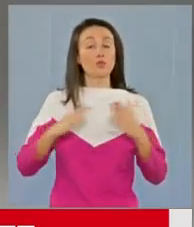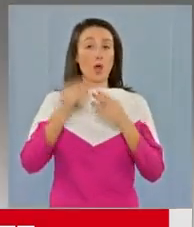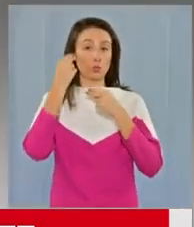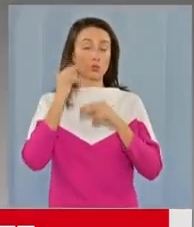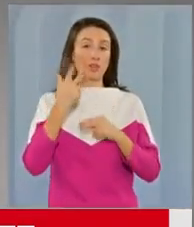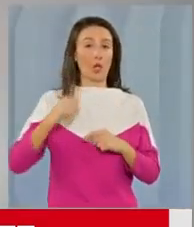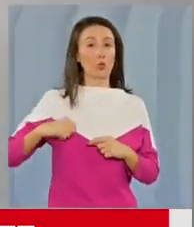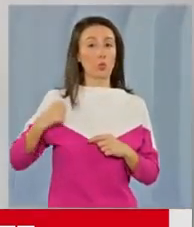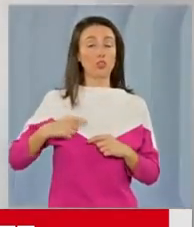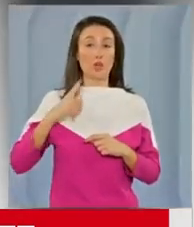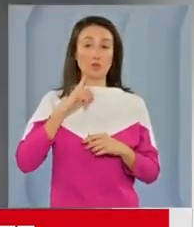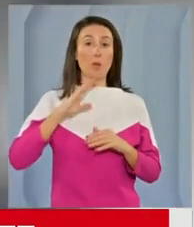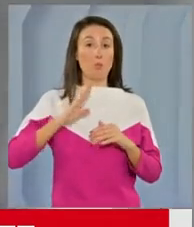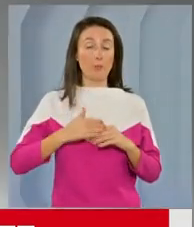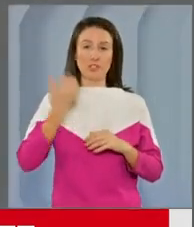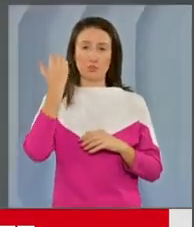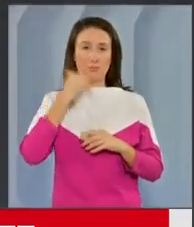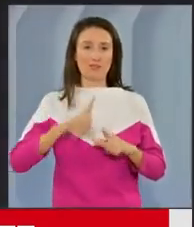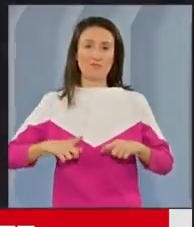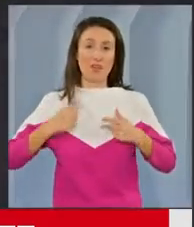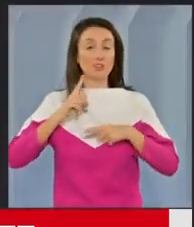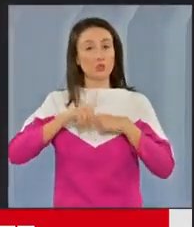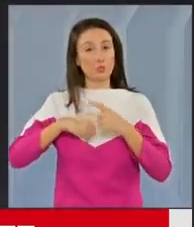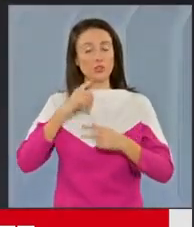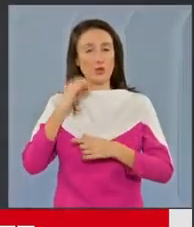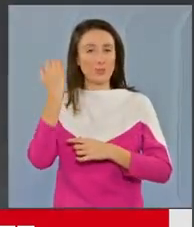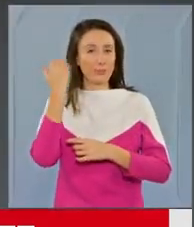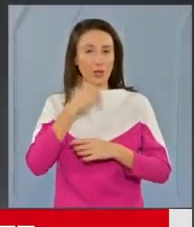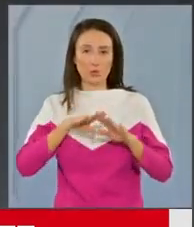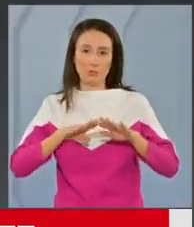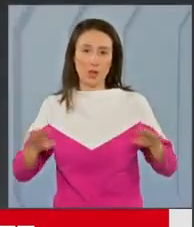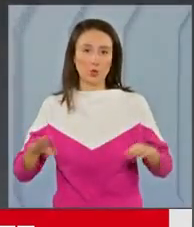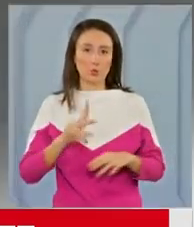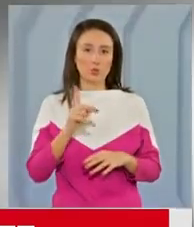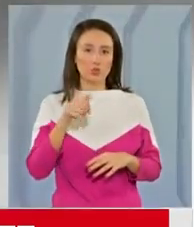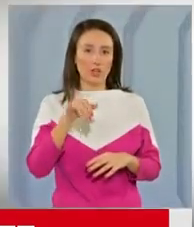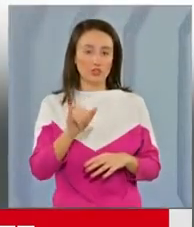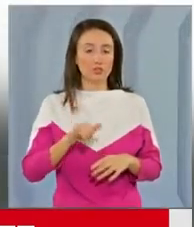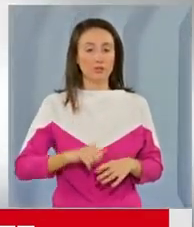turiști din București au fost la un pas să-și piardă viața după ce s-au rătăcit pe platoul Buceci.